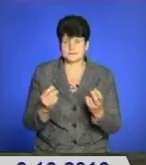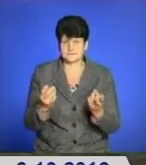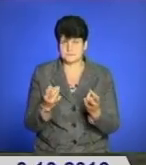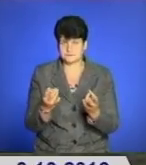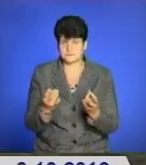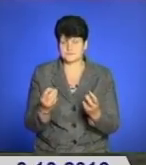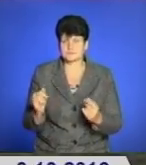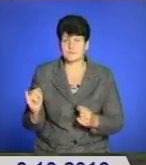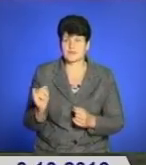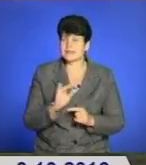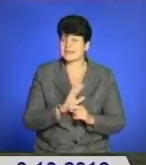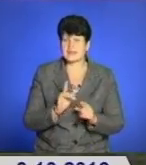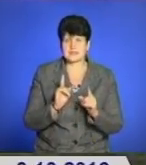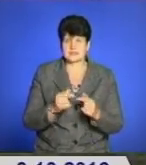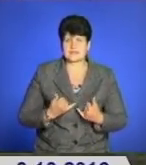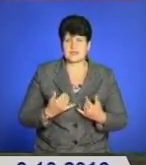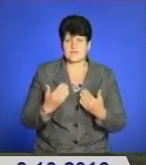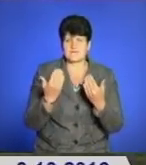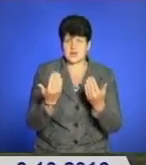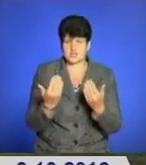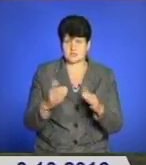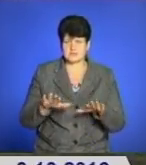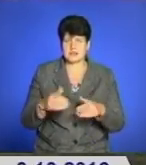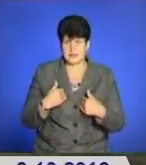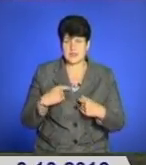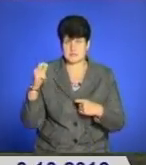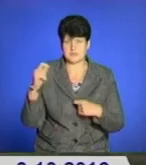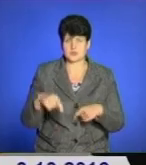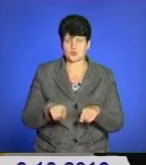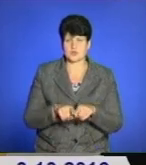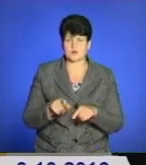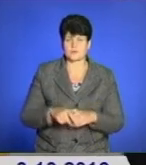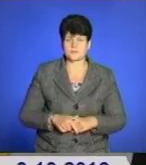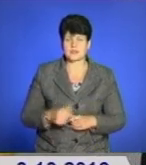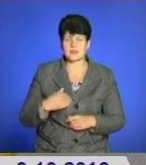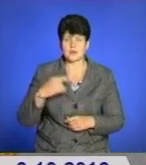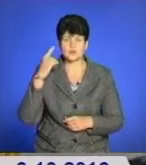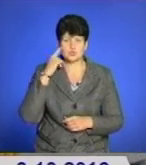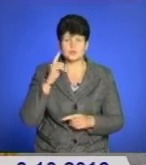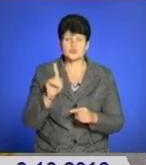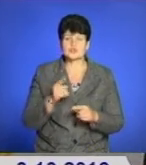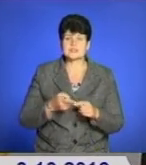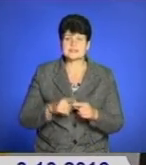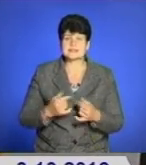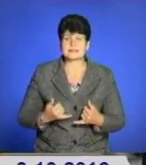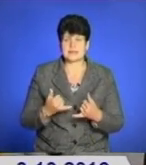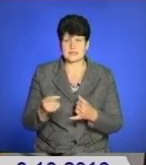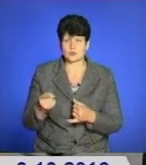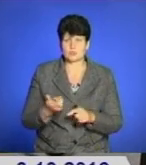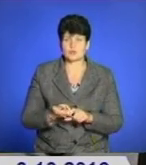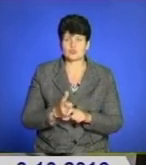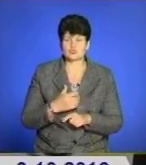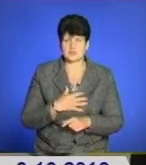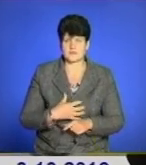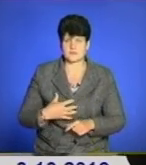і не тільки для ваших місцевих, а й для нас приїжджих. Я думаю, що це для Тернополя є дуже